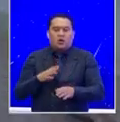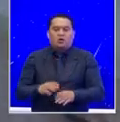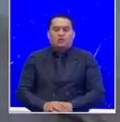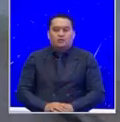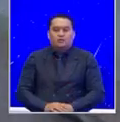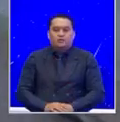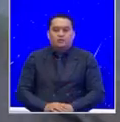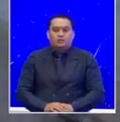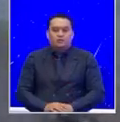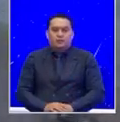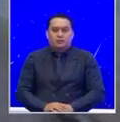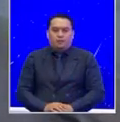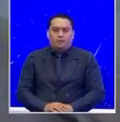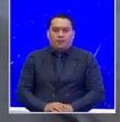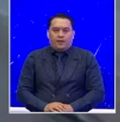являются мобильными.